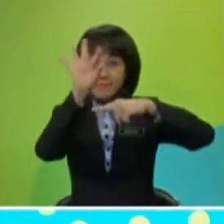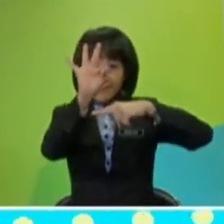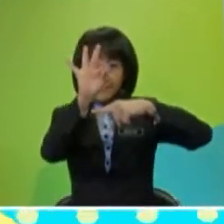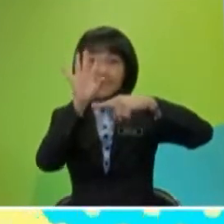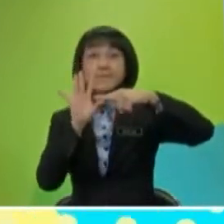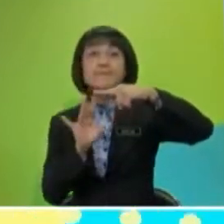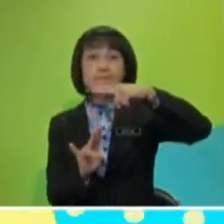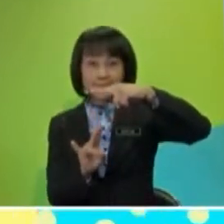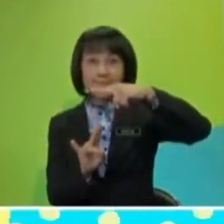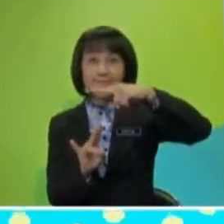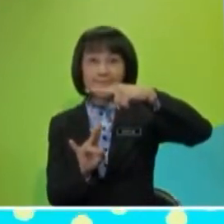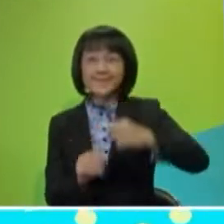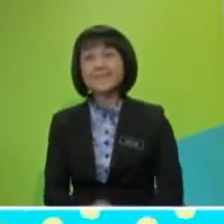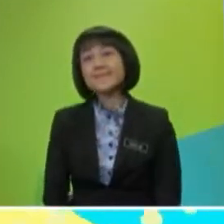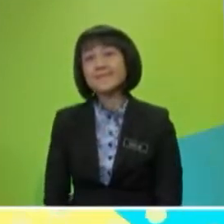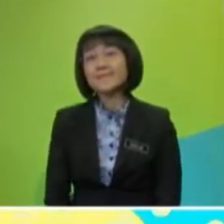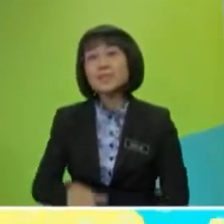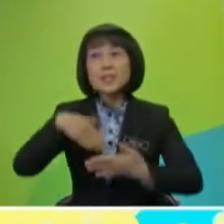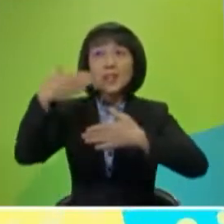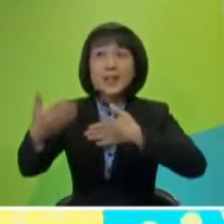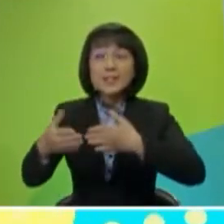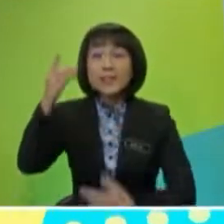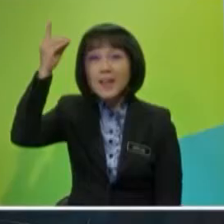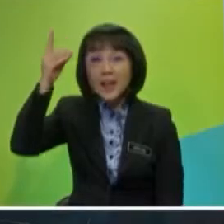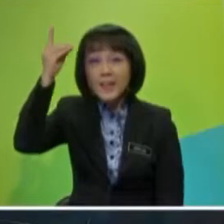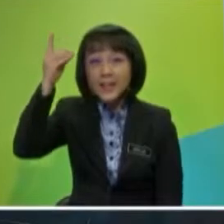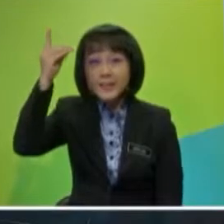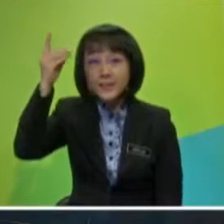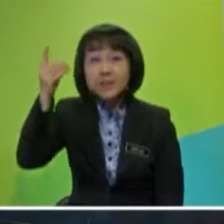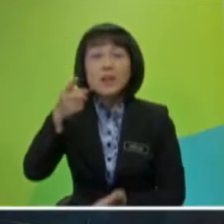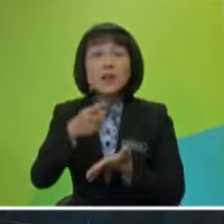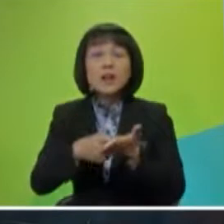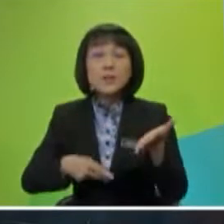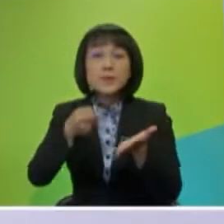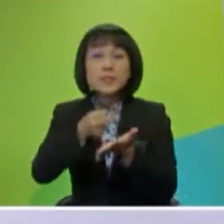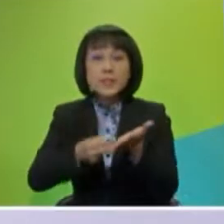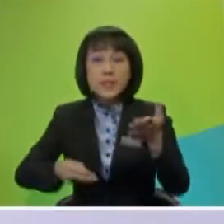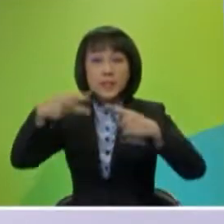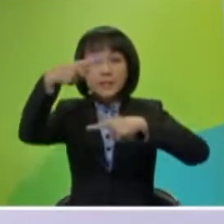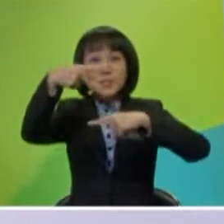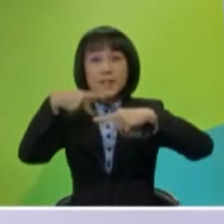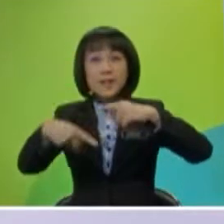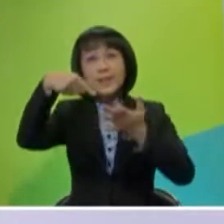9/7. 9/7. Okey. Next. Yang ni, Darren. Apa nilai pecahan ini, Darren?